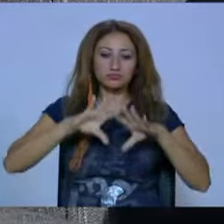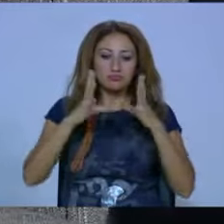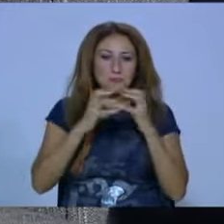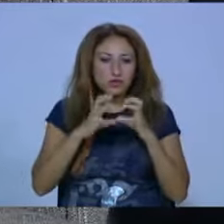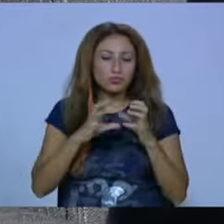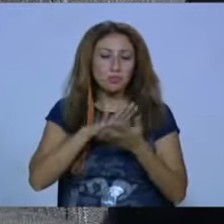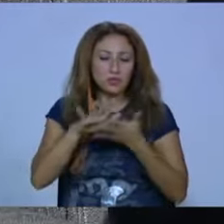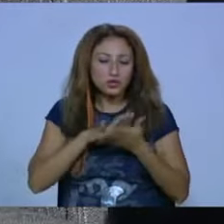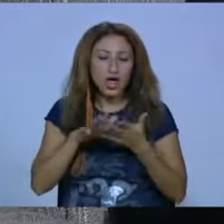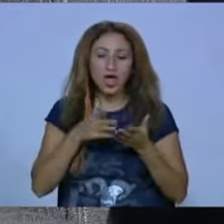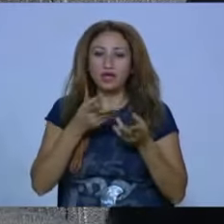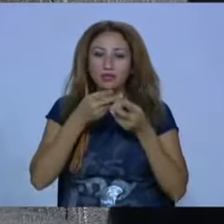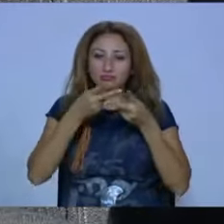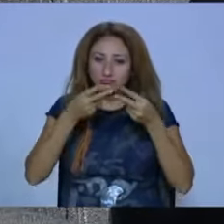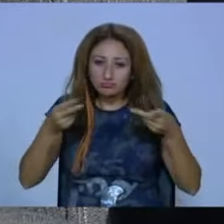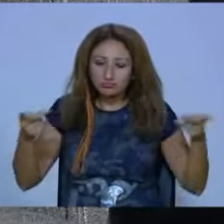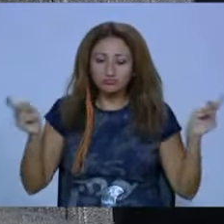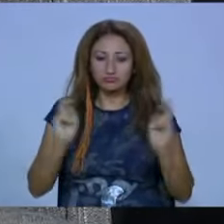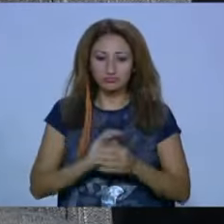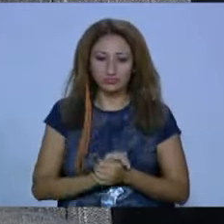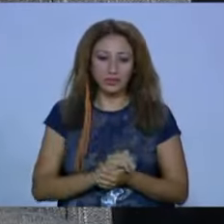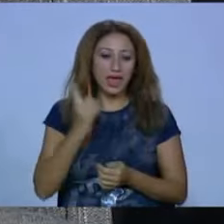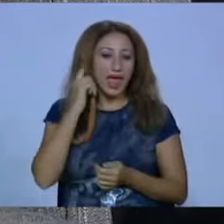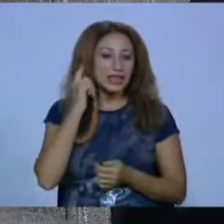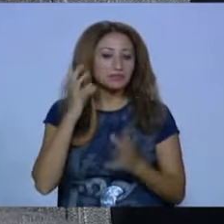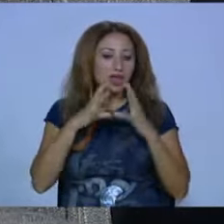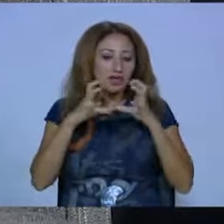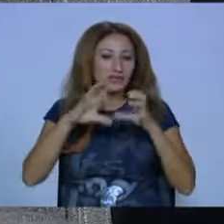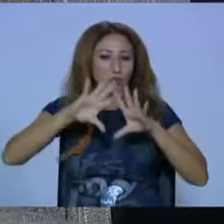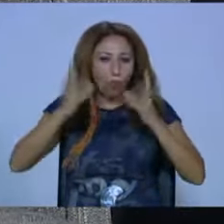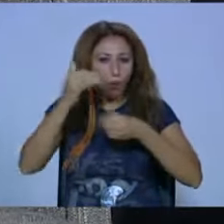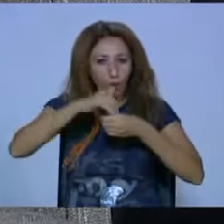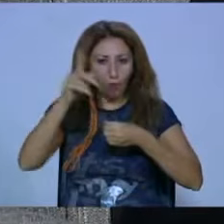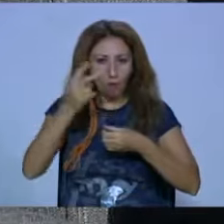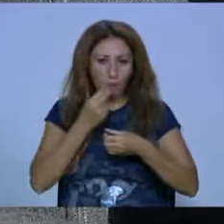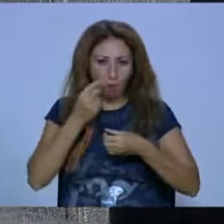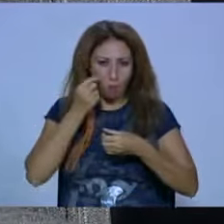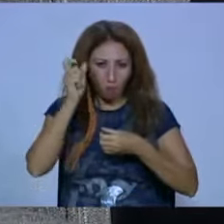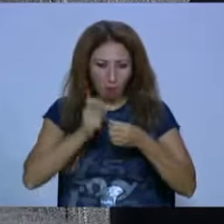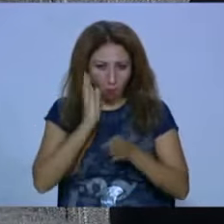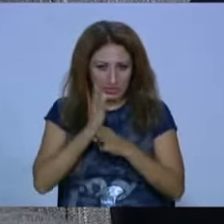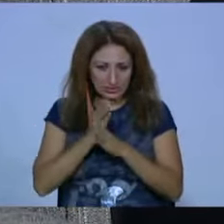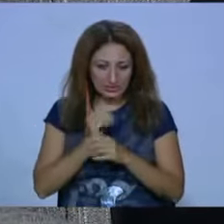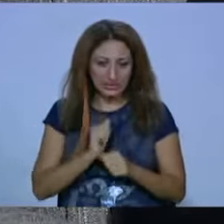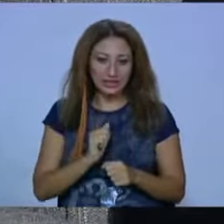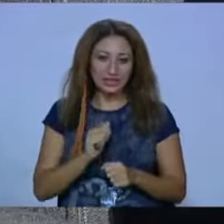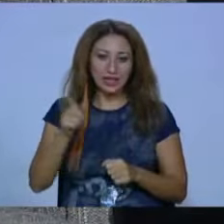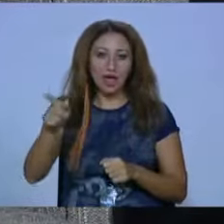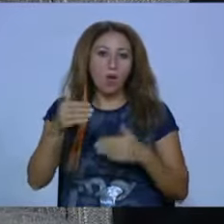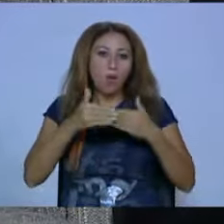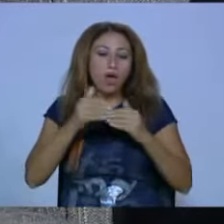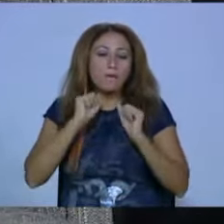ومطبات وحكايات هنسمعها النهاردة في واحد من الناس، من أقرب الناس